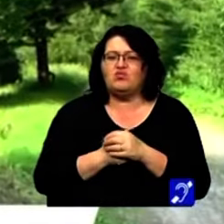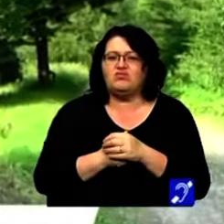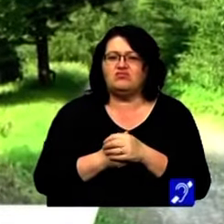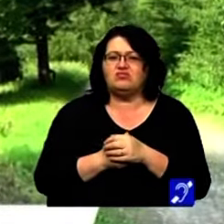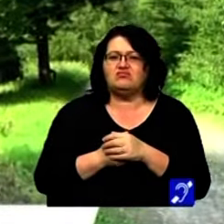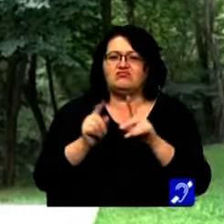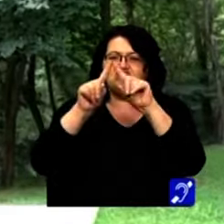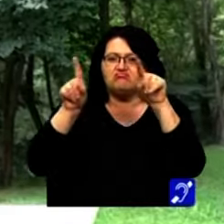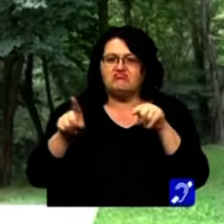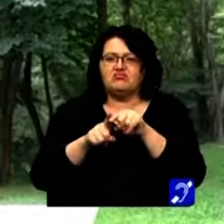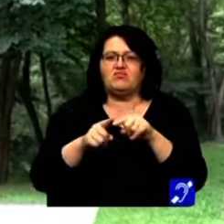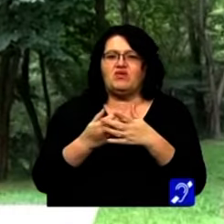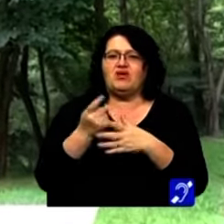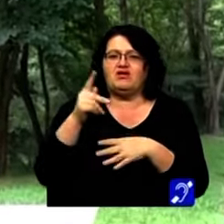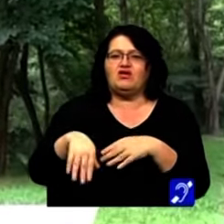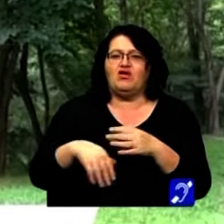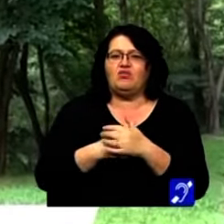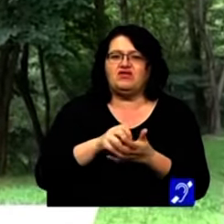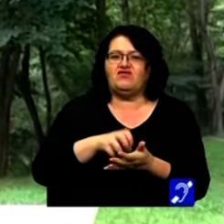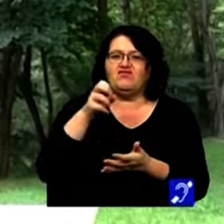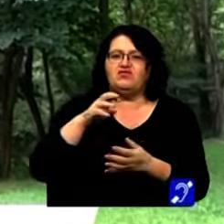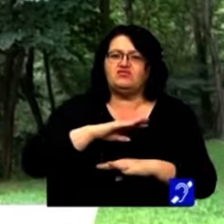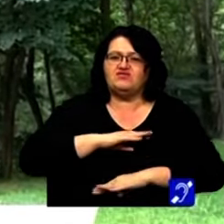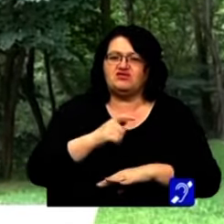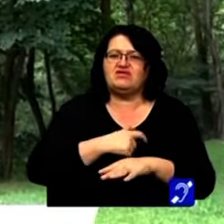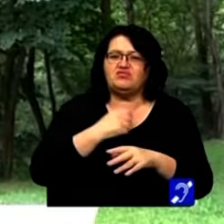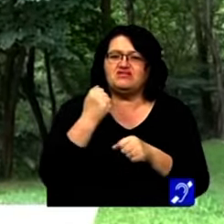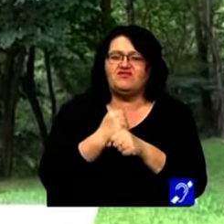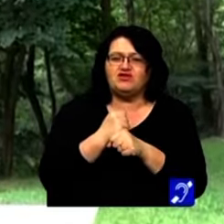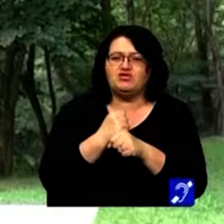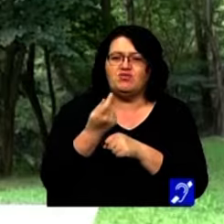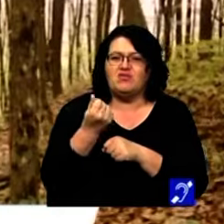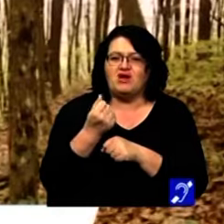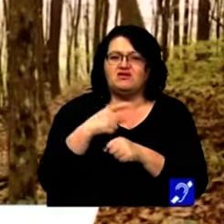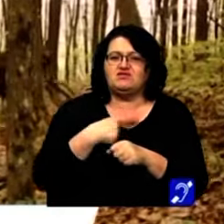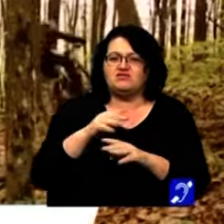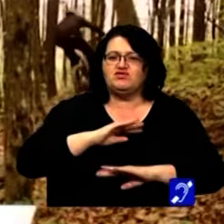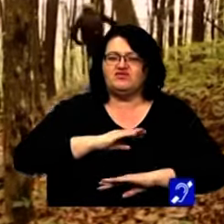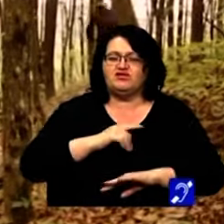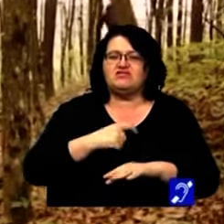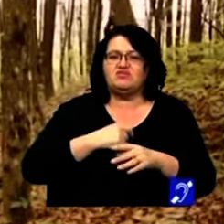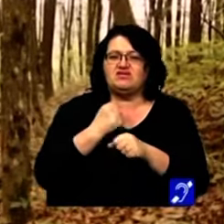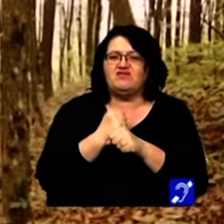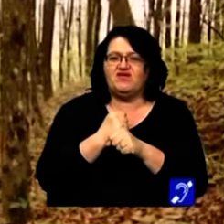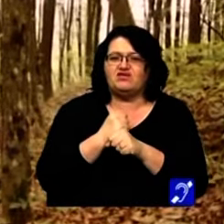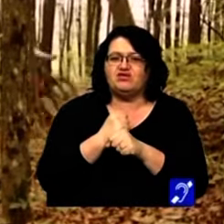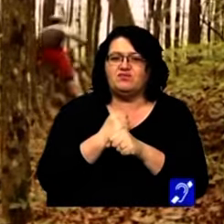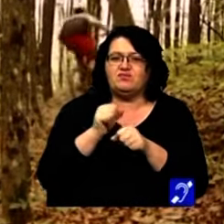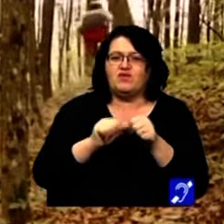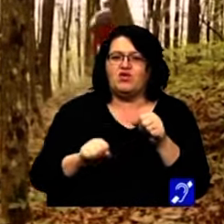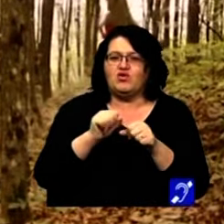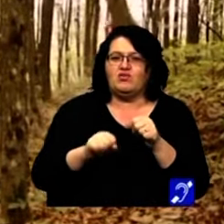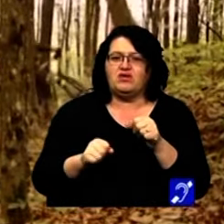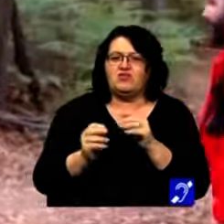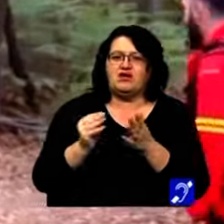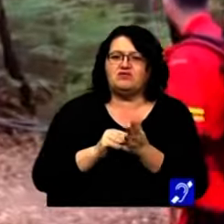la cât este per kilometru, s-ar putea să, banii oricum sunt suficienți, s-ar putea să fie și economii pe care să